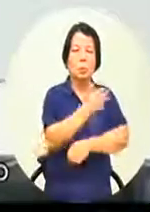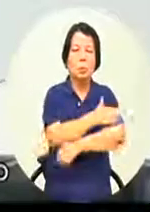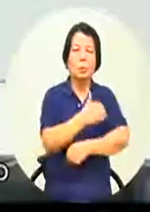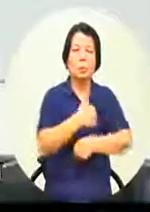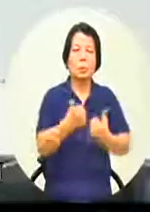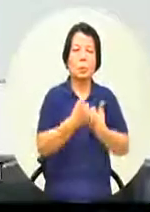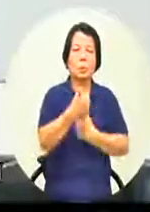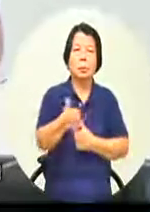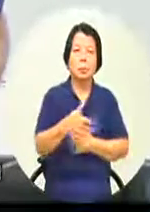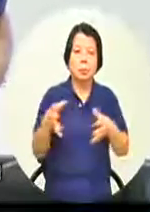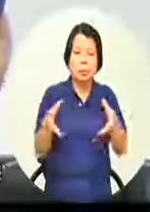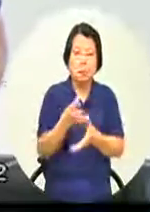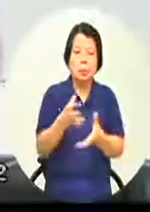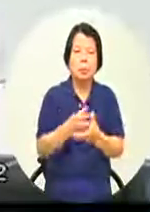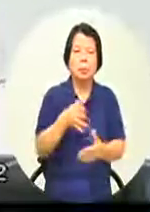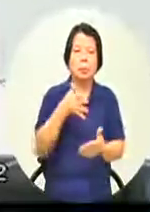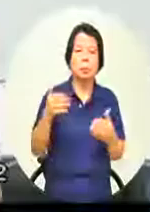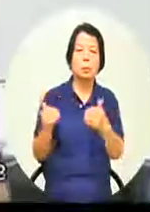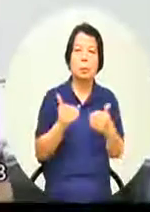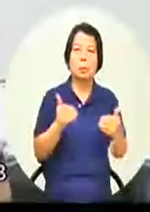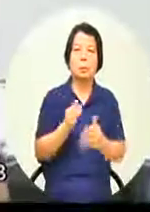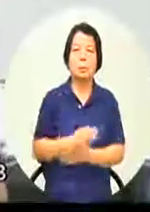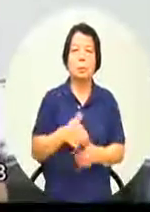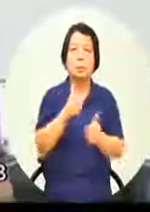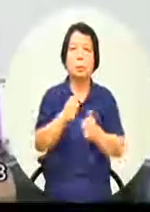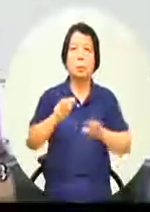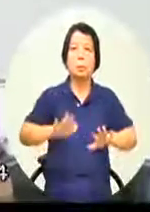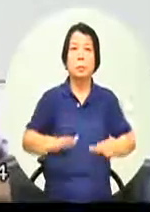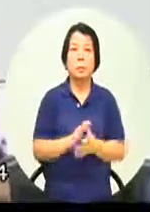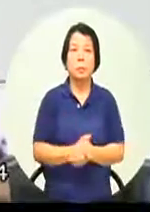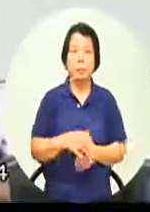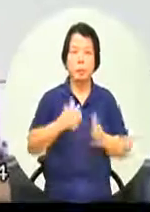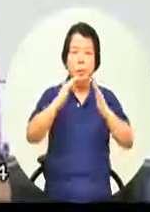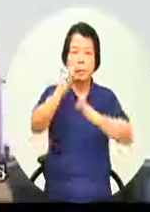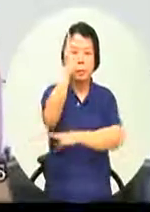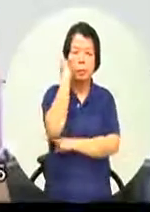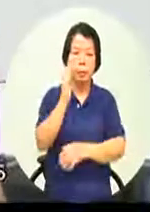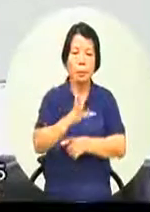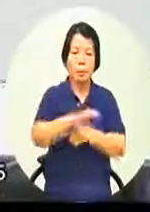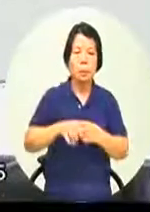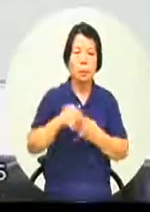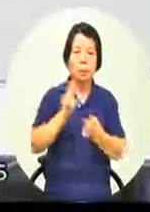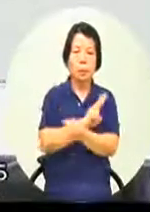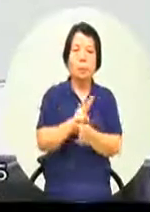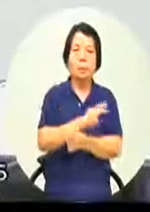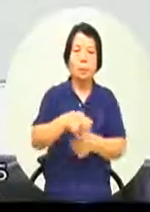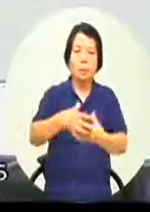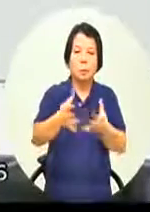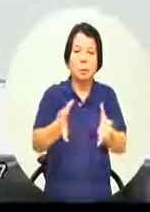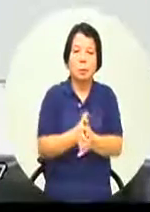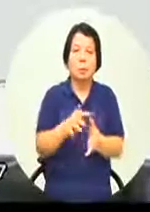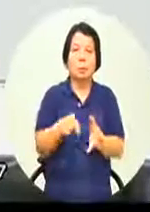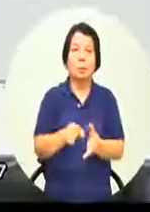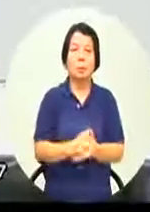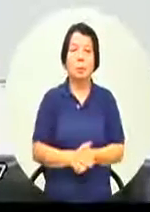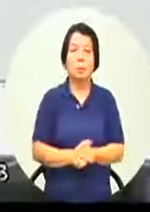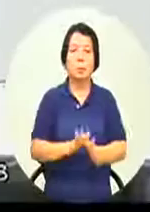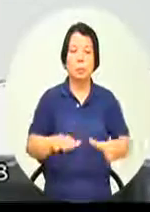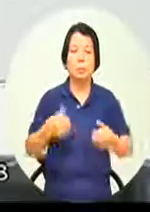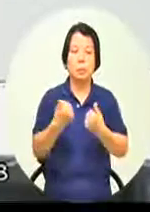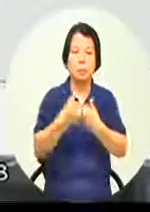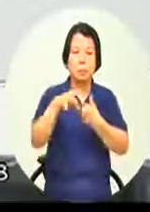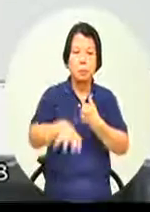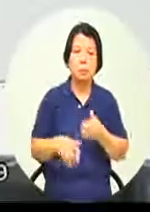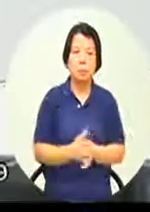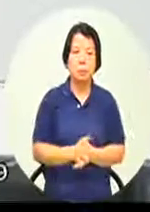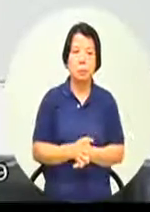来质询。好，谢谢。谢谢今天市政府的农林部门，今天议会来